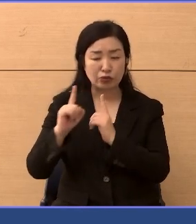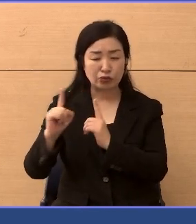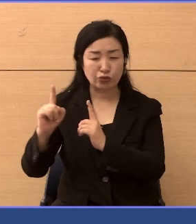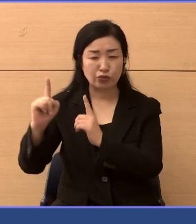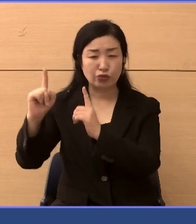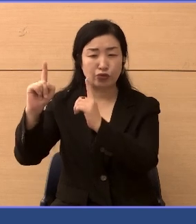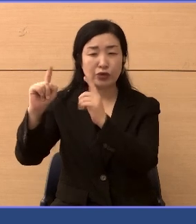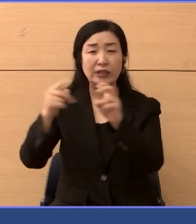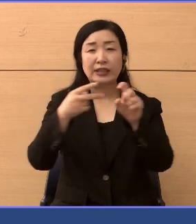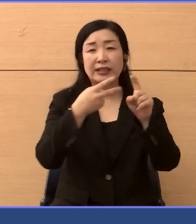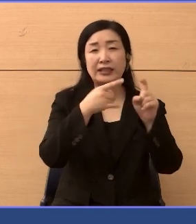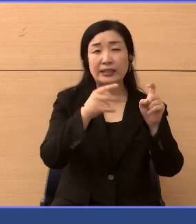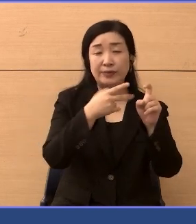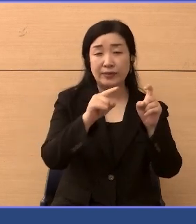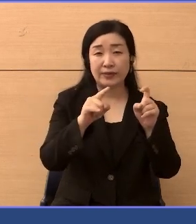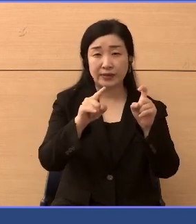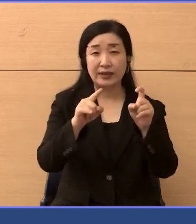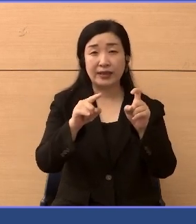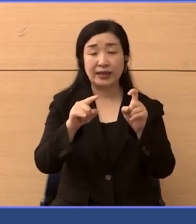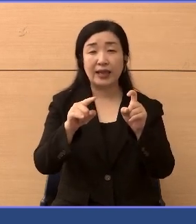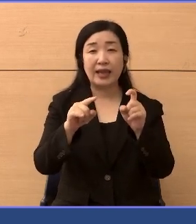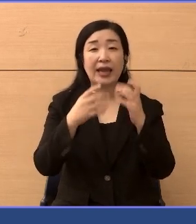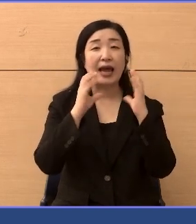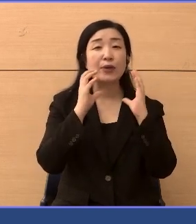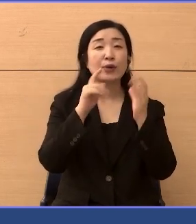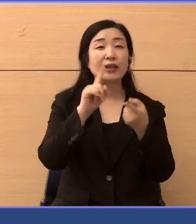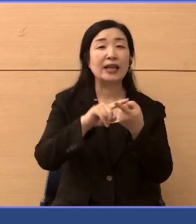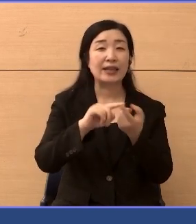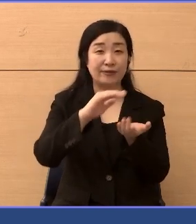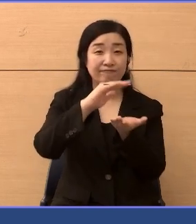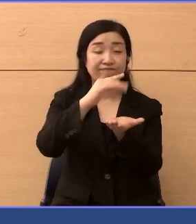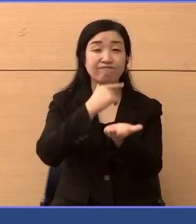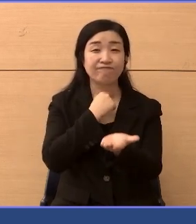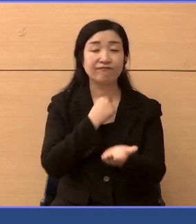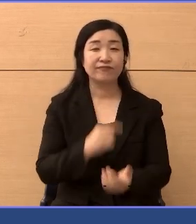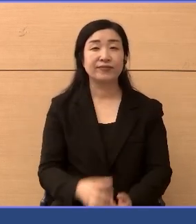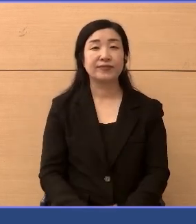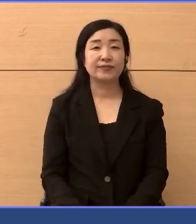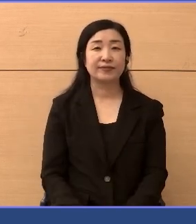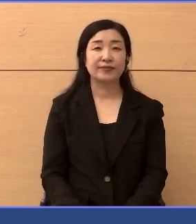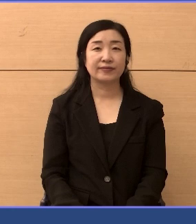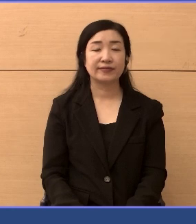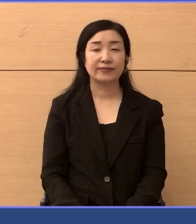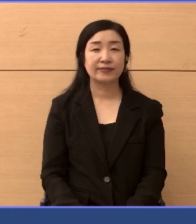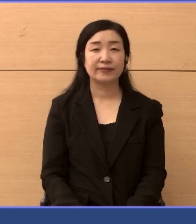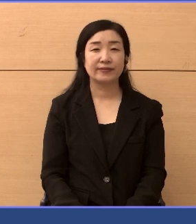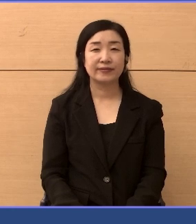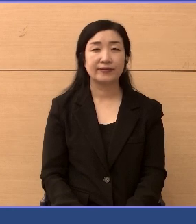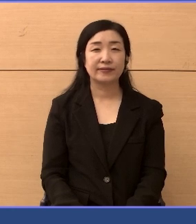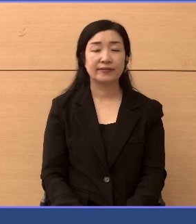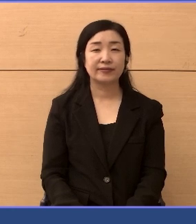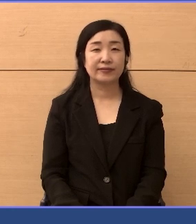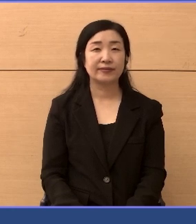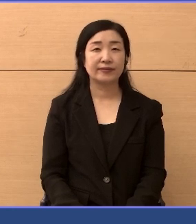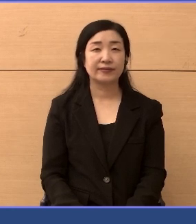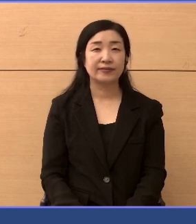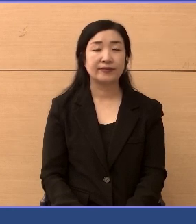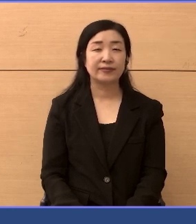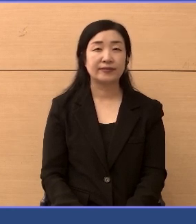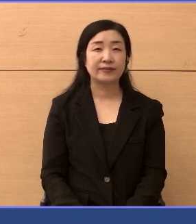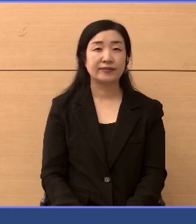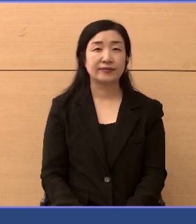10대 시기 아동들에 대해서 So, 이야기를 해보도록 하겠습니다. children with average or 화나 above